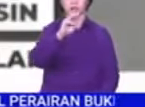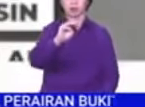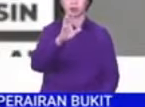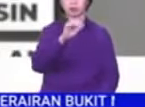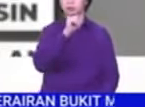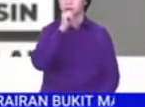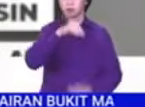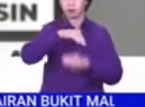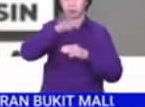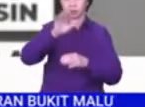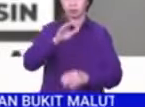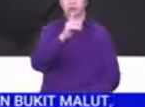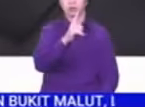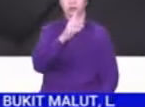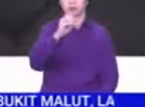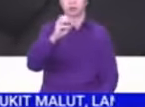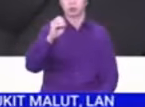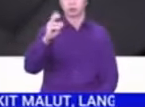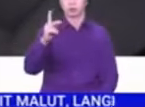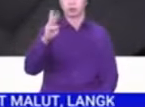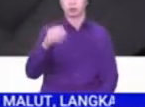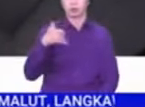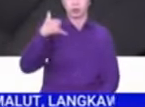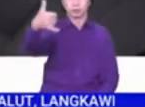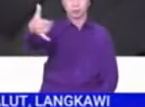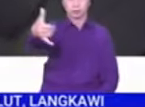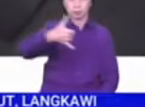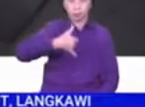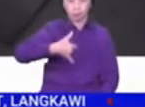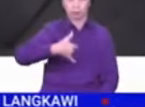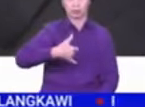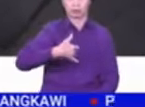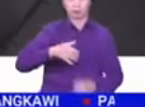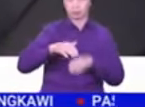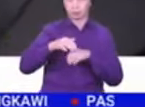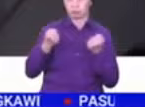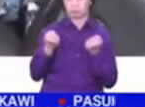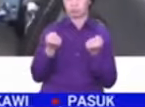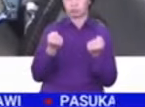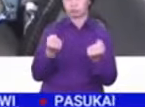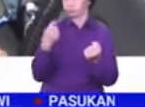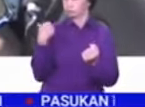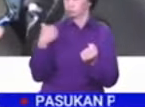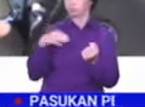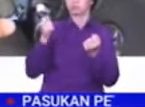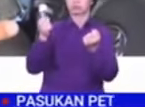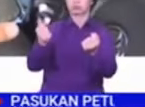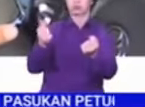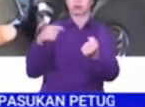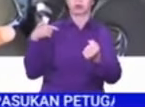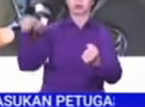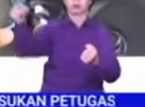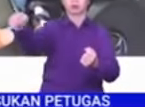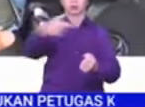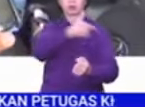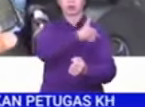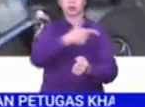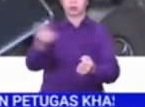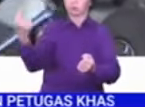dan tidak lebih daripada 100 KM pergi dan balik itu yang kita punya syarat-syarat yang apabila